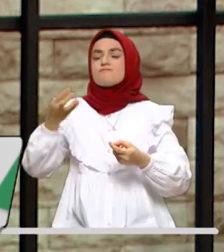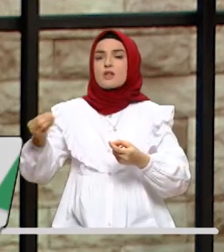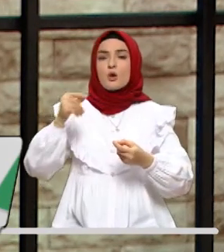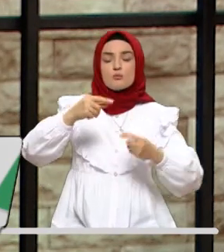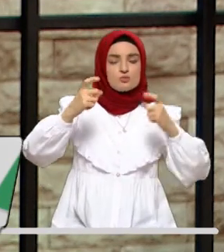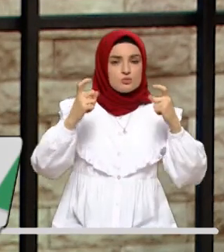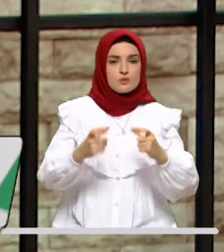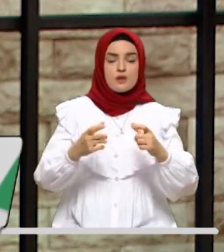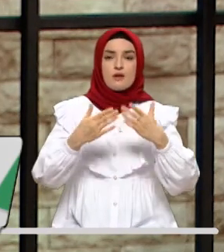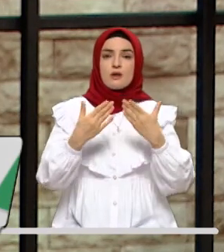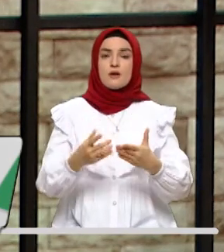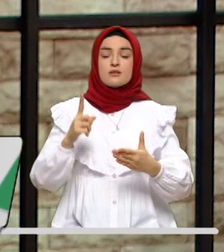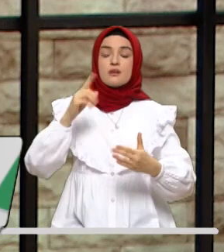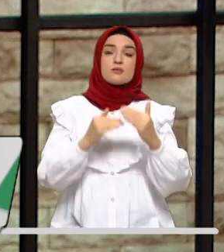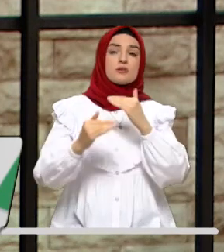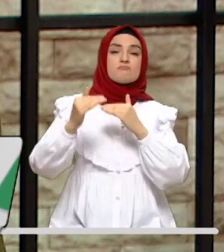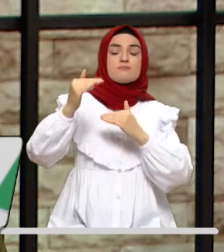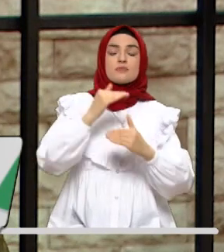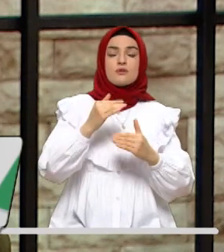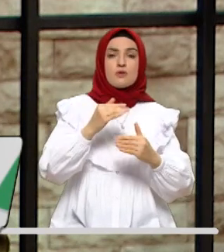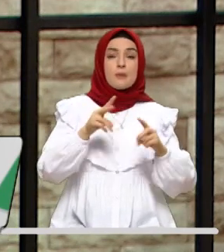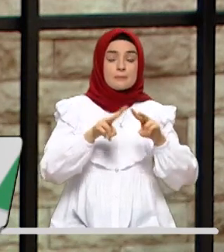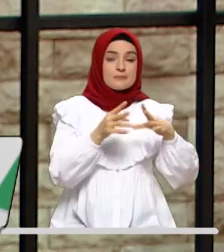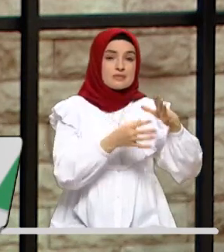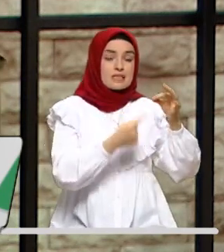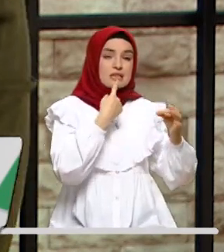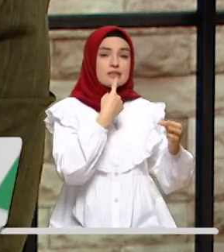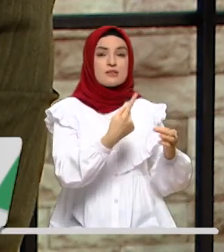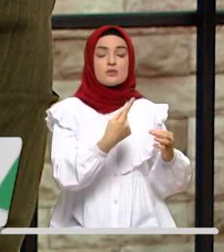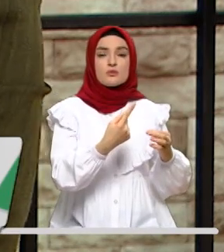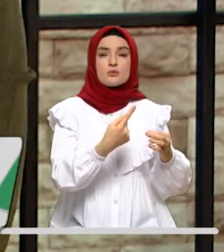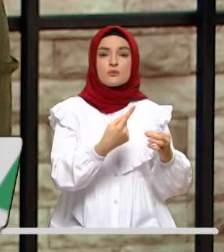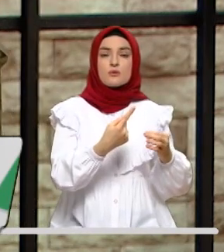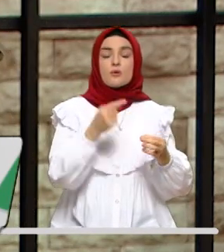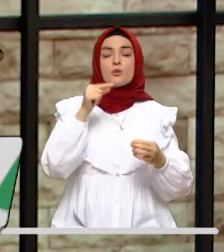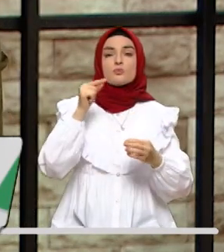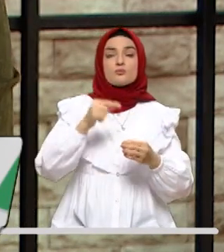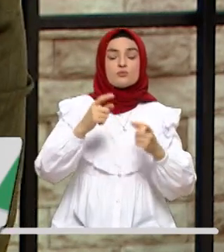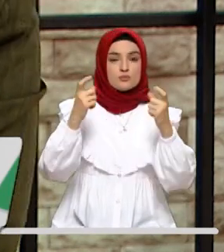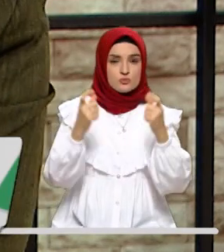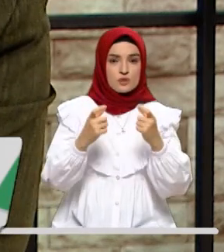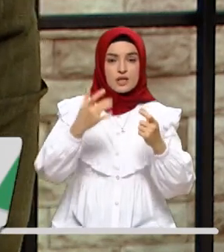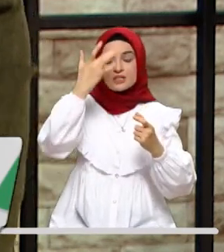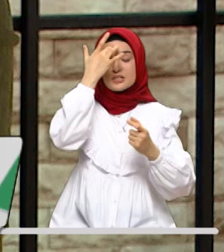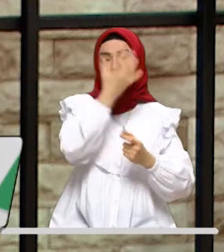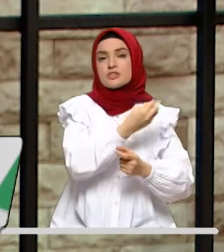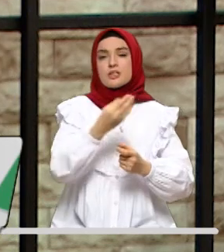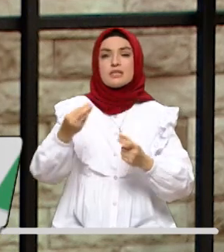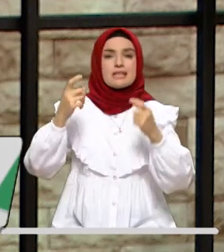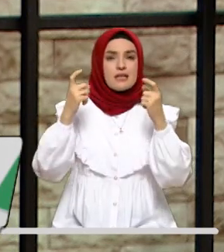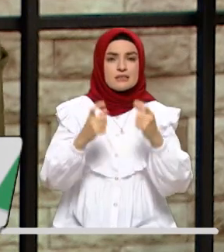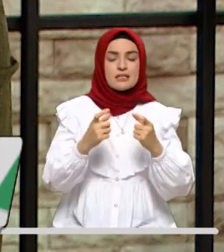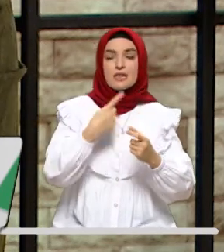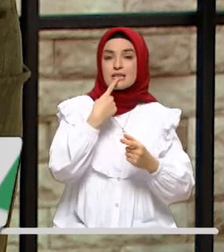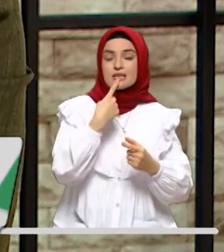yere adeta Cenab-ı Hak titriyor. Mehmet Akif diyor ki enbiya yurdu bu yer, şüheda burcu bu